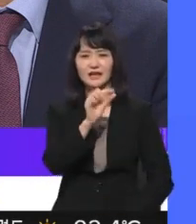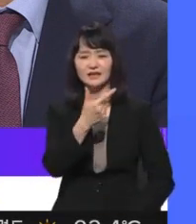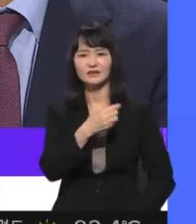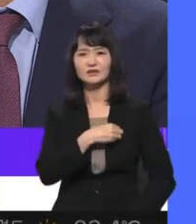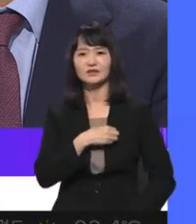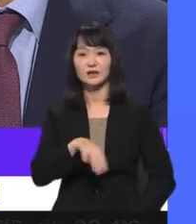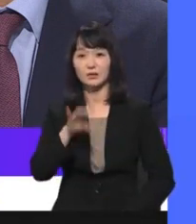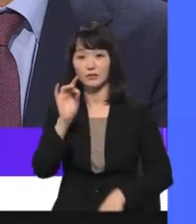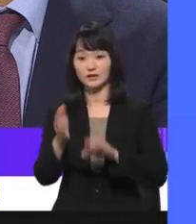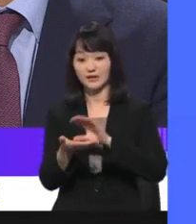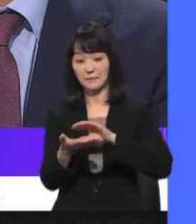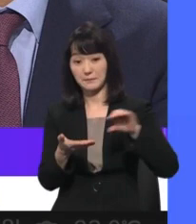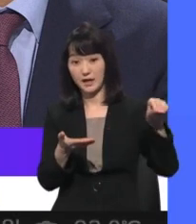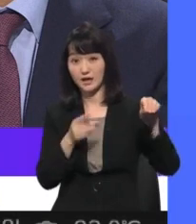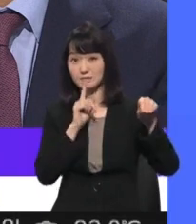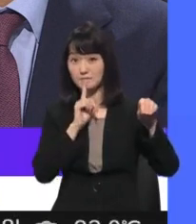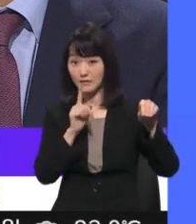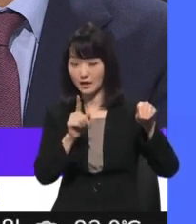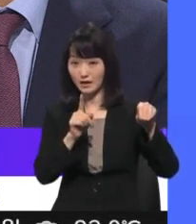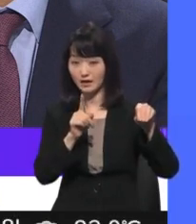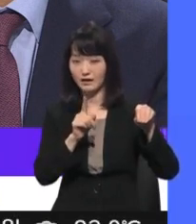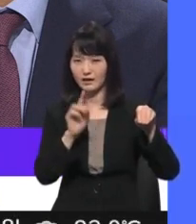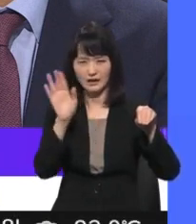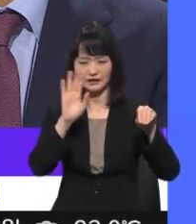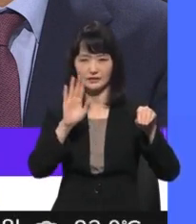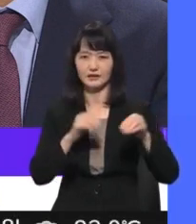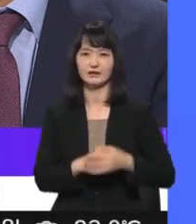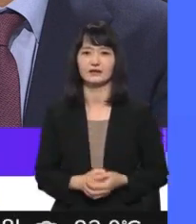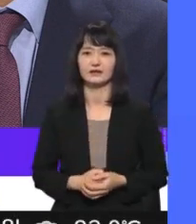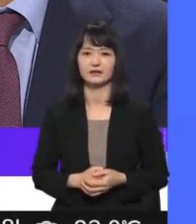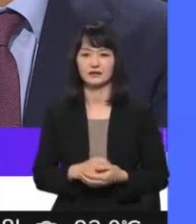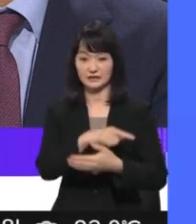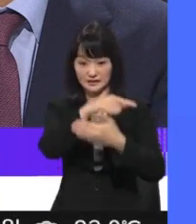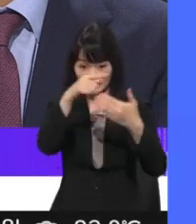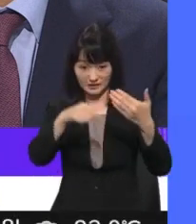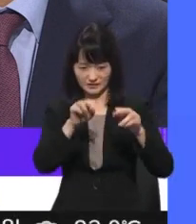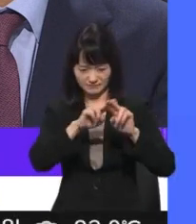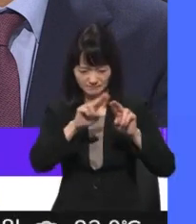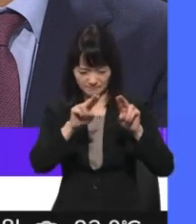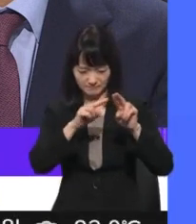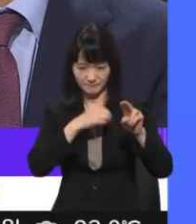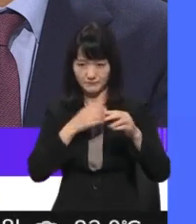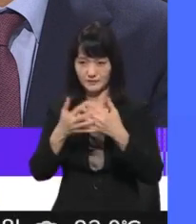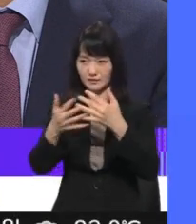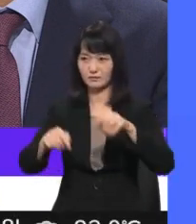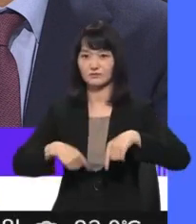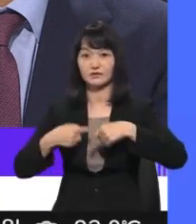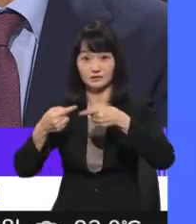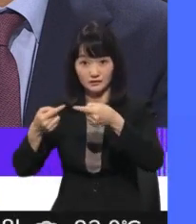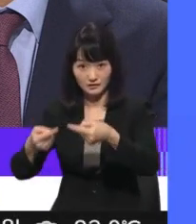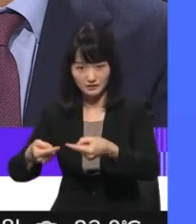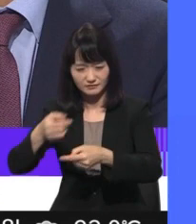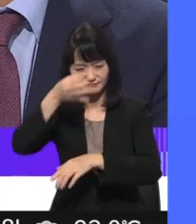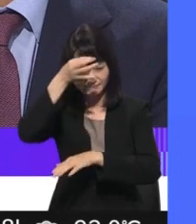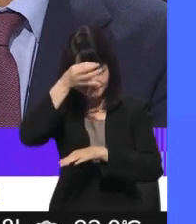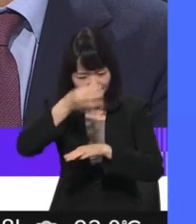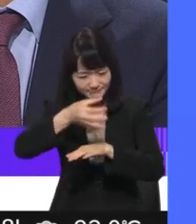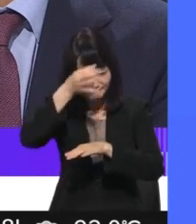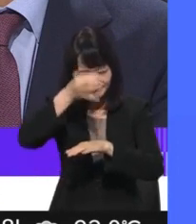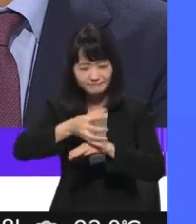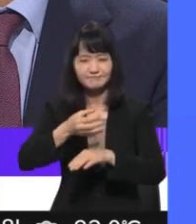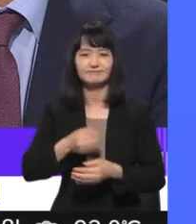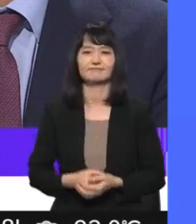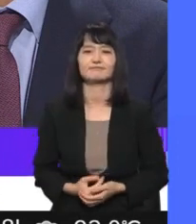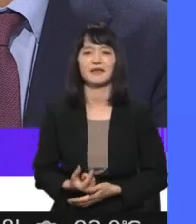자리를 떠나셨다 고 말씀드렸는데 알고봤더니 그 1장 다 최소 하시고 끝까지의 충전이 계셨다고 요 저 죄송해서 게이 걷고